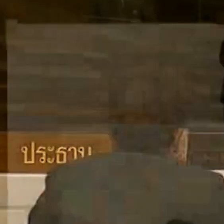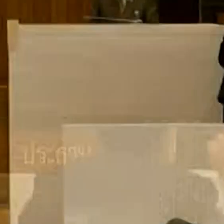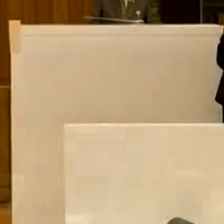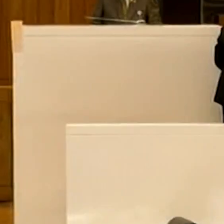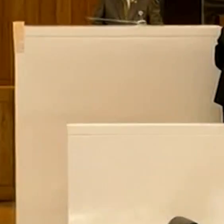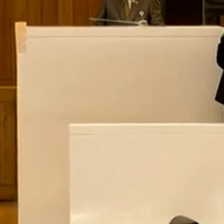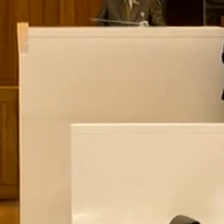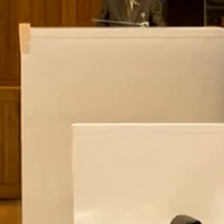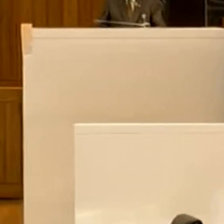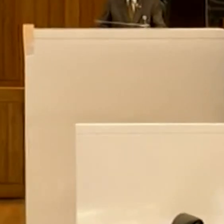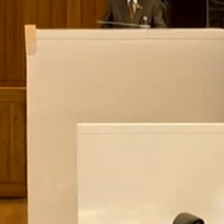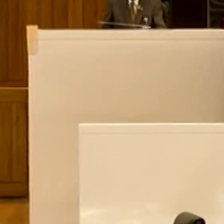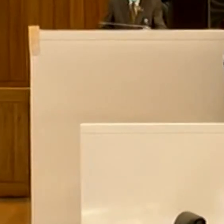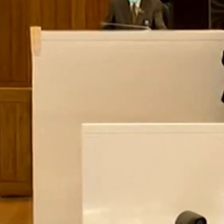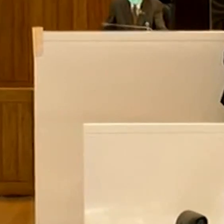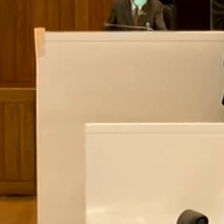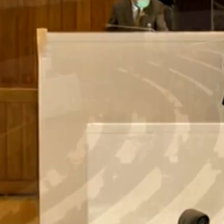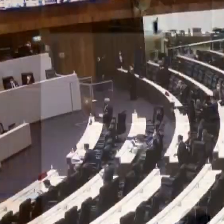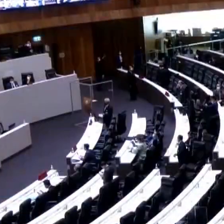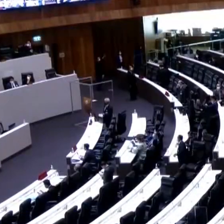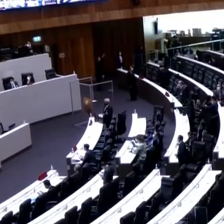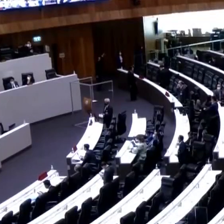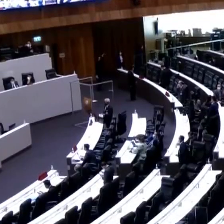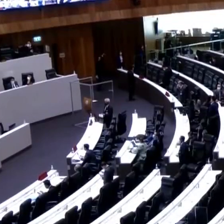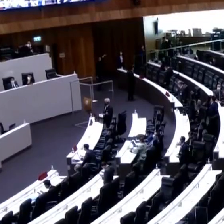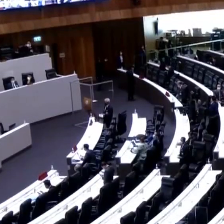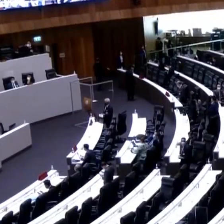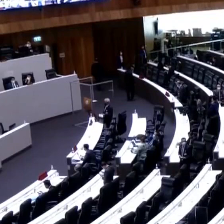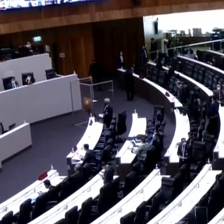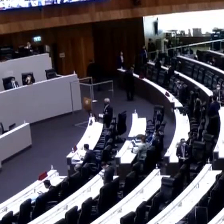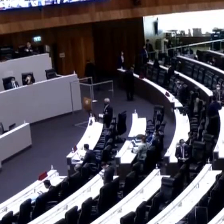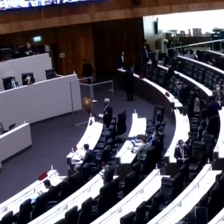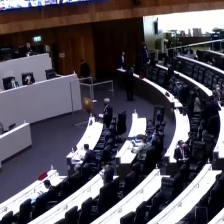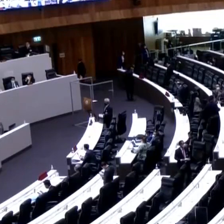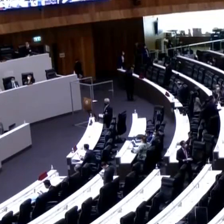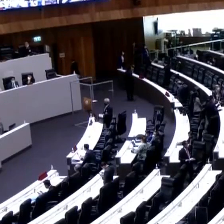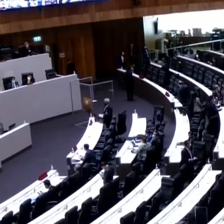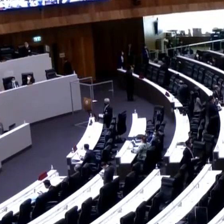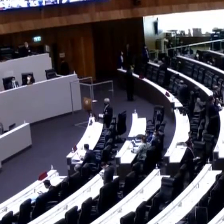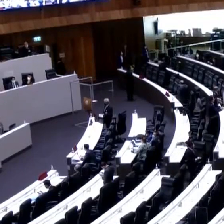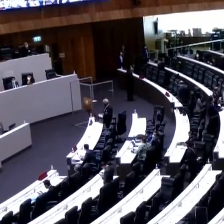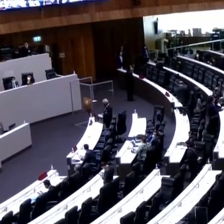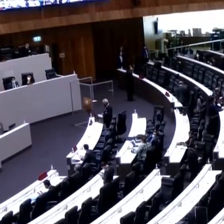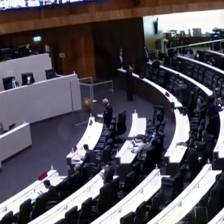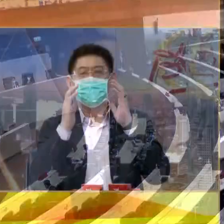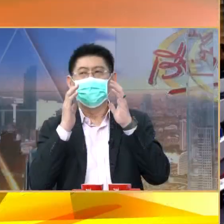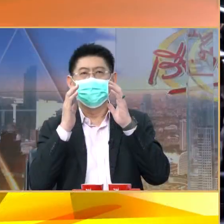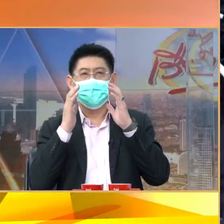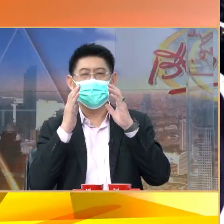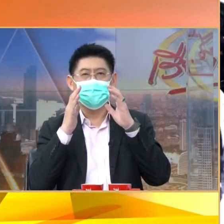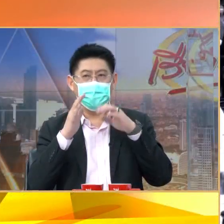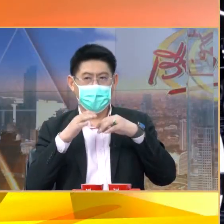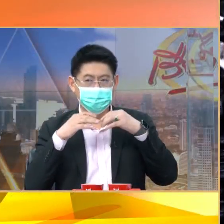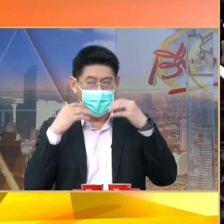คือเปิดได้นะ ค่ะ แต่เปิดแป๊บเดียวภาษาชาวบ้านคือเปิดปุ๊บปิดปั๊บเลยและ